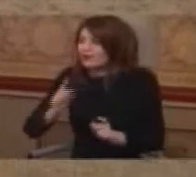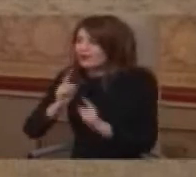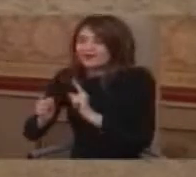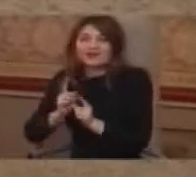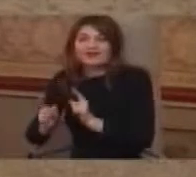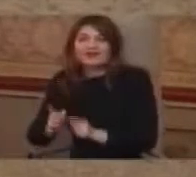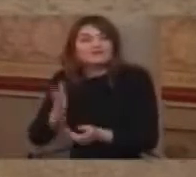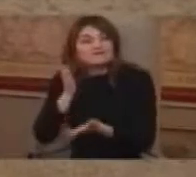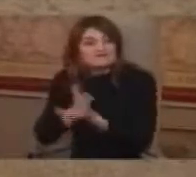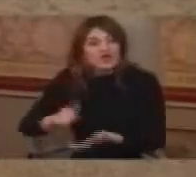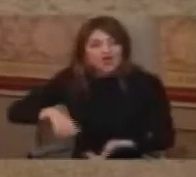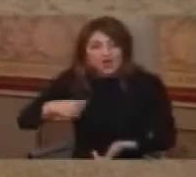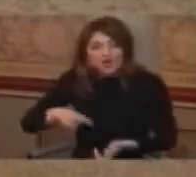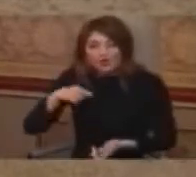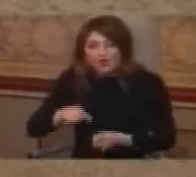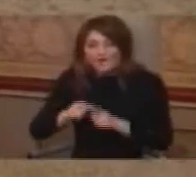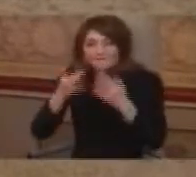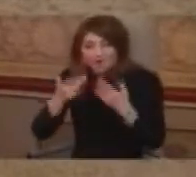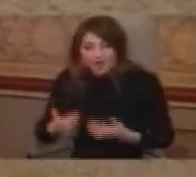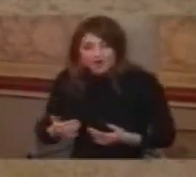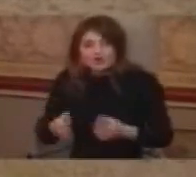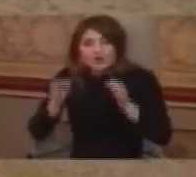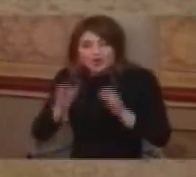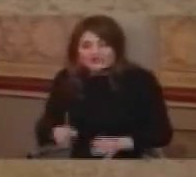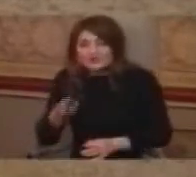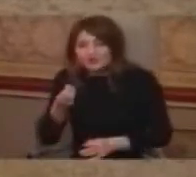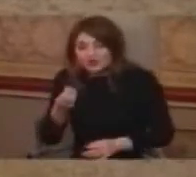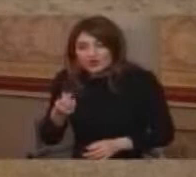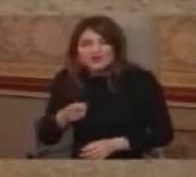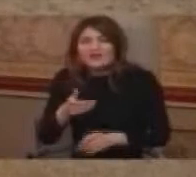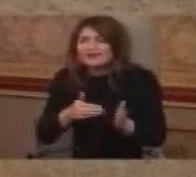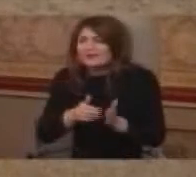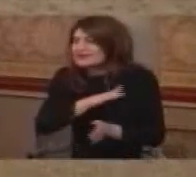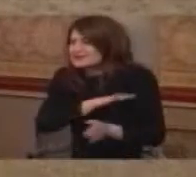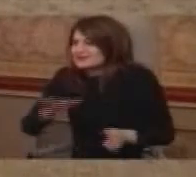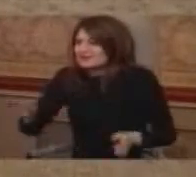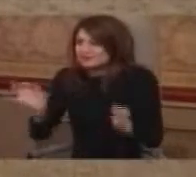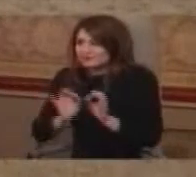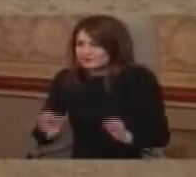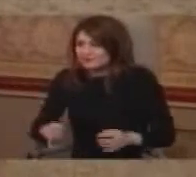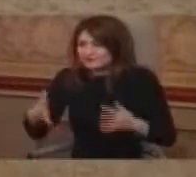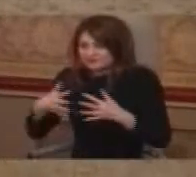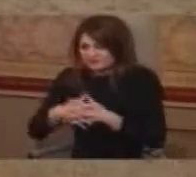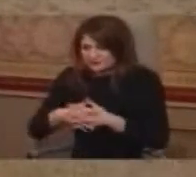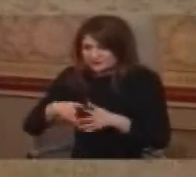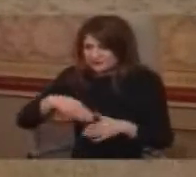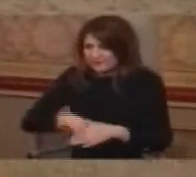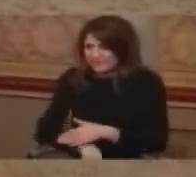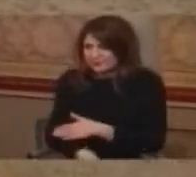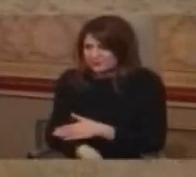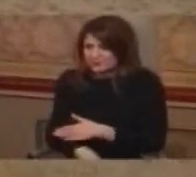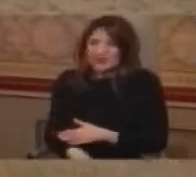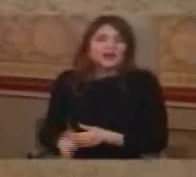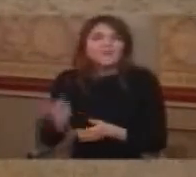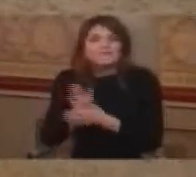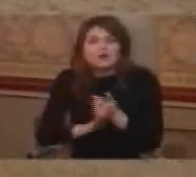svake godine u proračunu osiguravaju sredstva dok se ne urede svi zagrebački pothodnici. Ali počnimo od ove godine. Počnimo